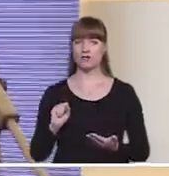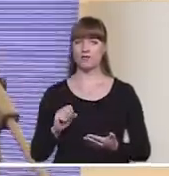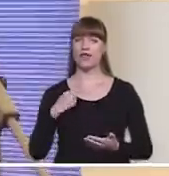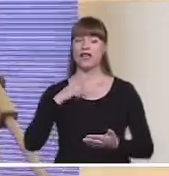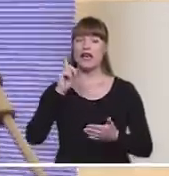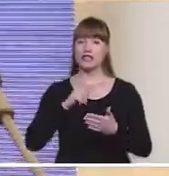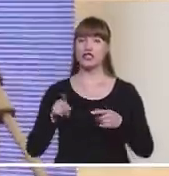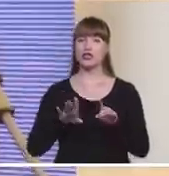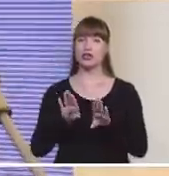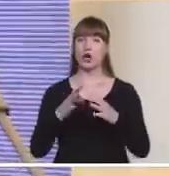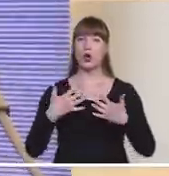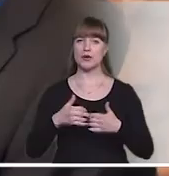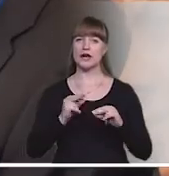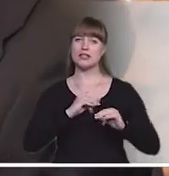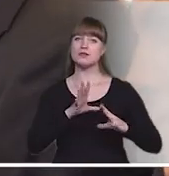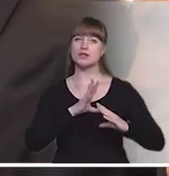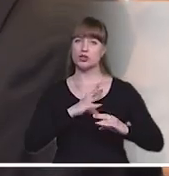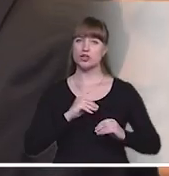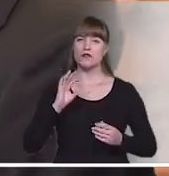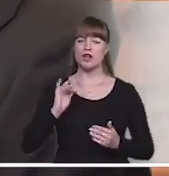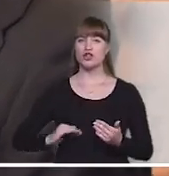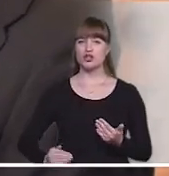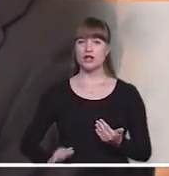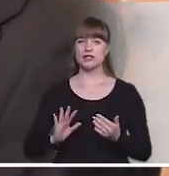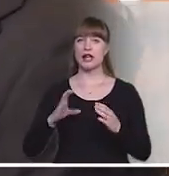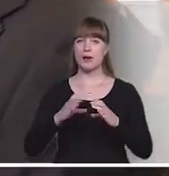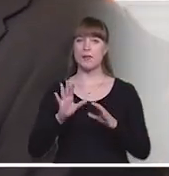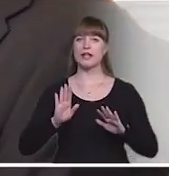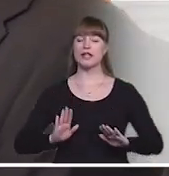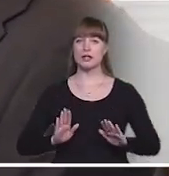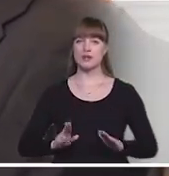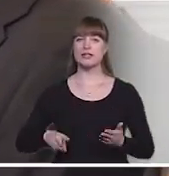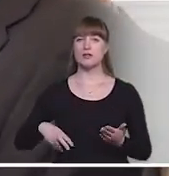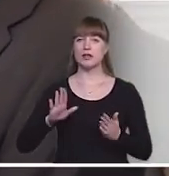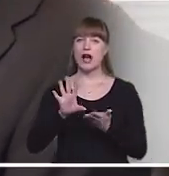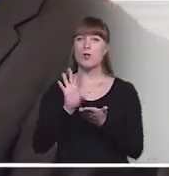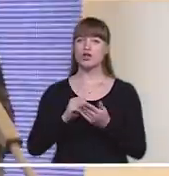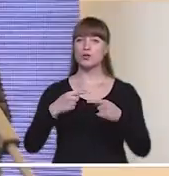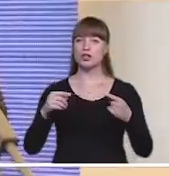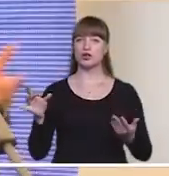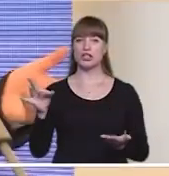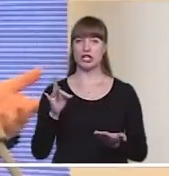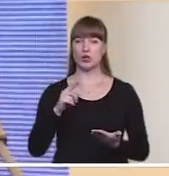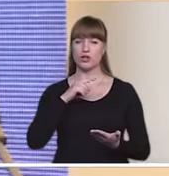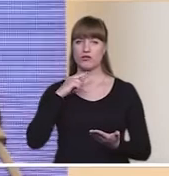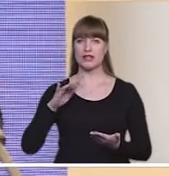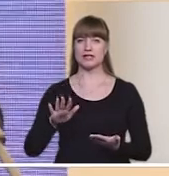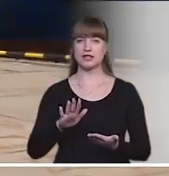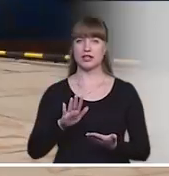Я надеюсь, что такой механизм сотрудничества частной компании и местной администрации станет образцом для других регионов